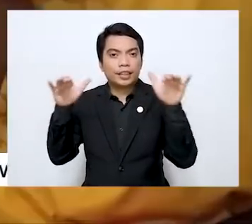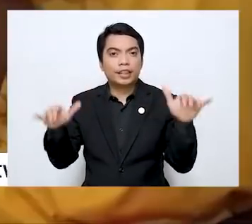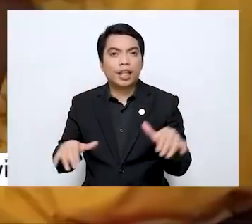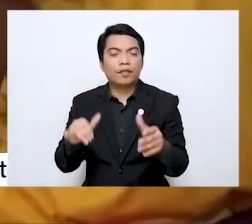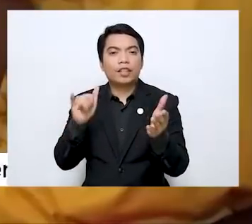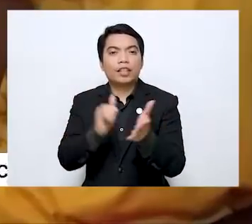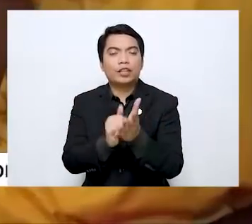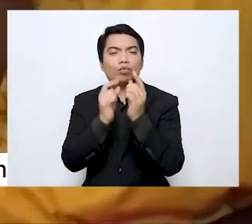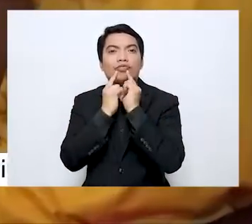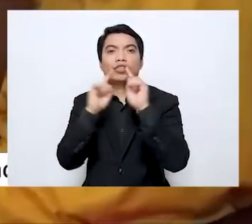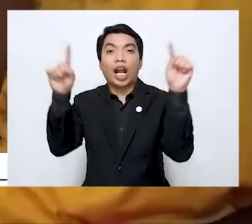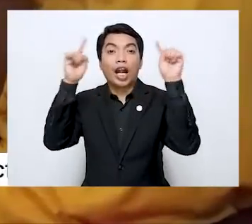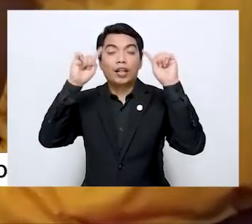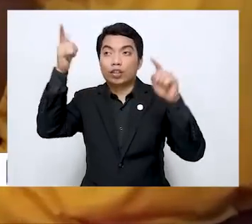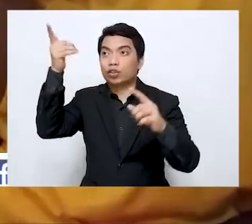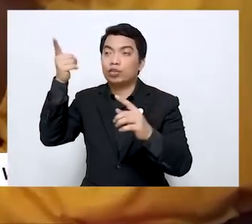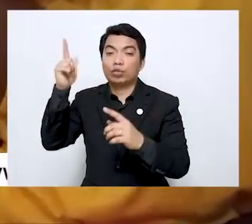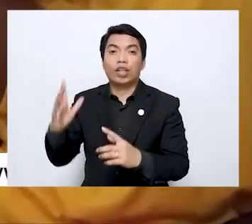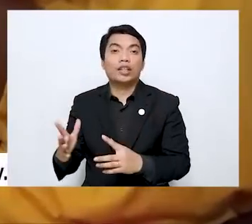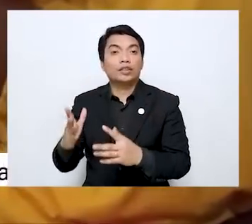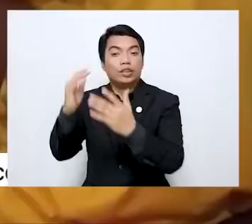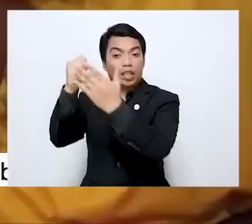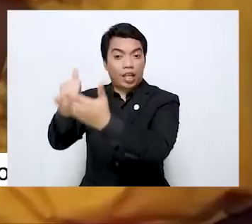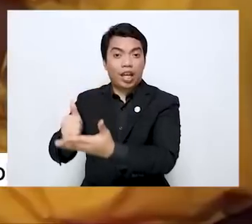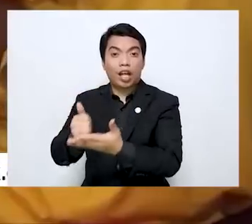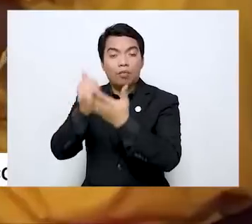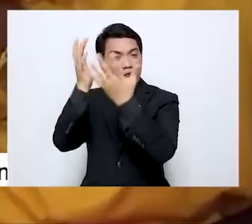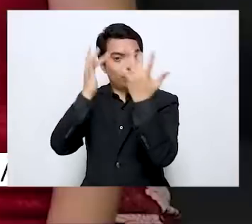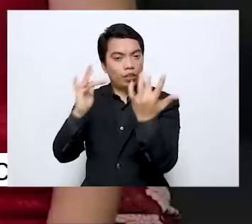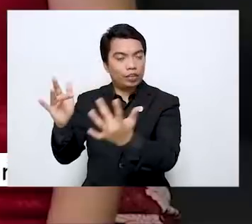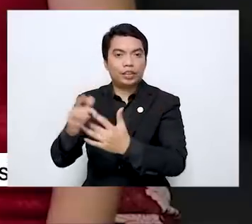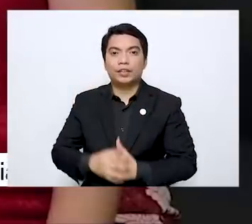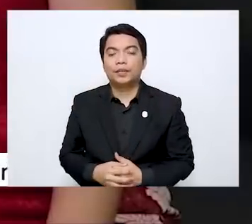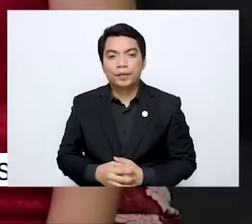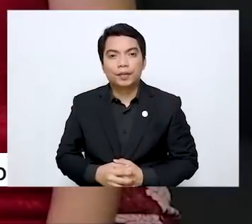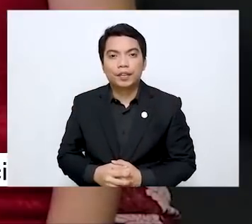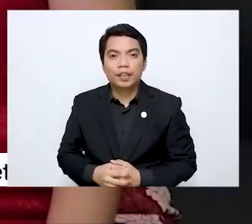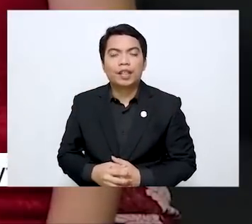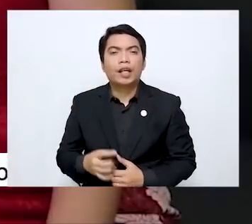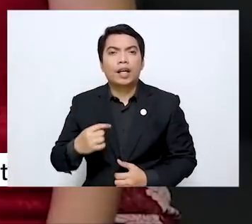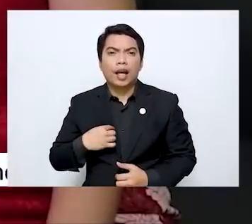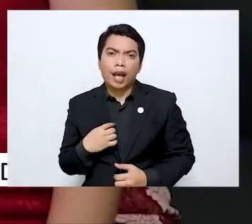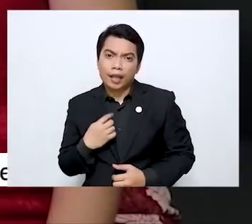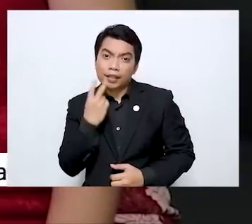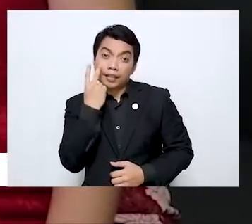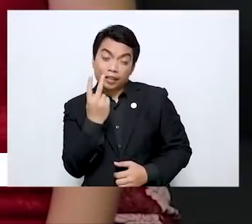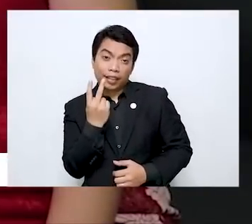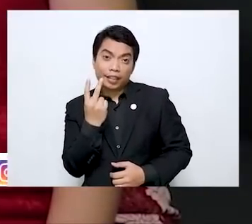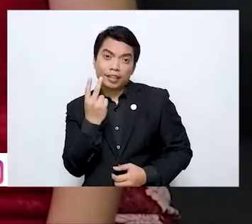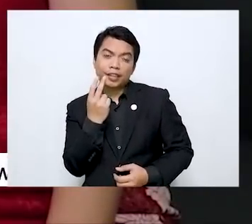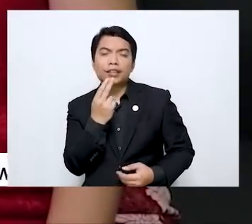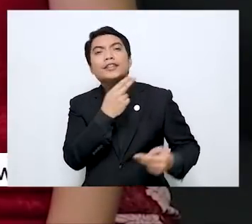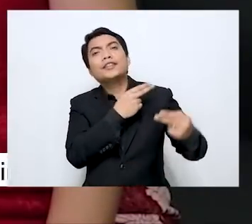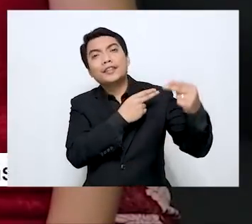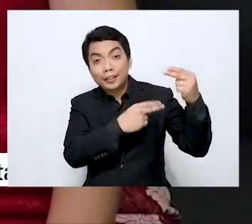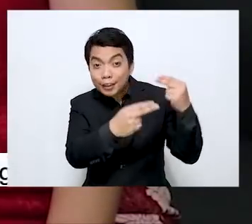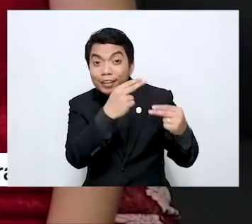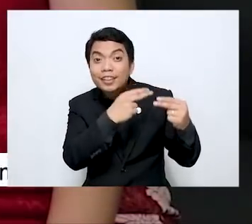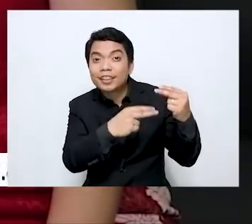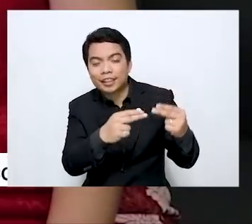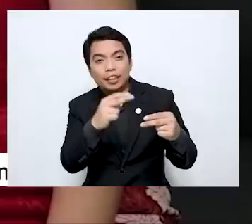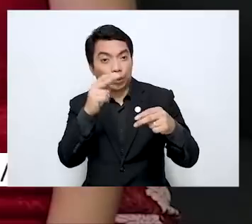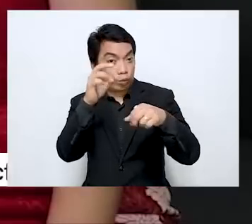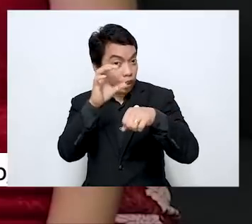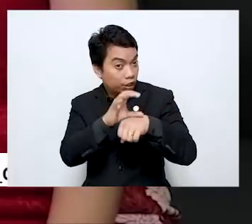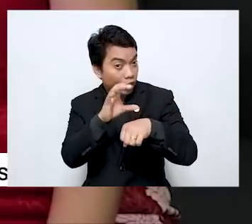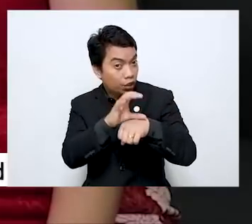na naipagtagumpay sa awa at tulong ng Panginoong Diyos. I saw the history